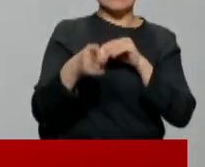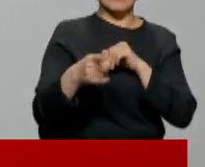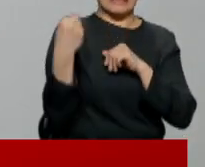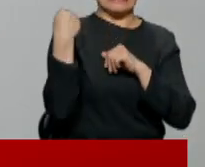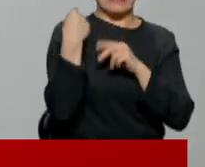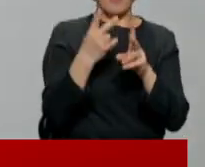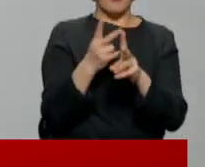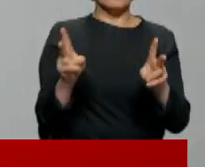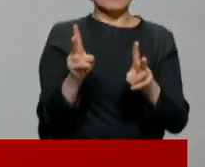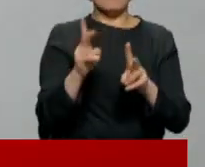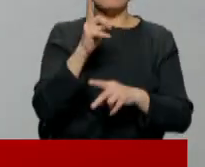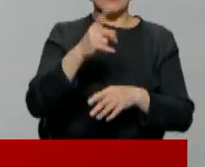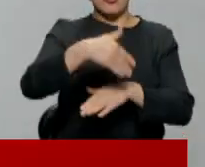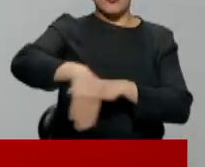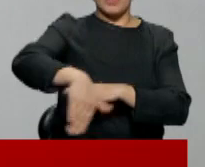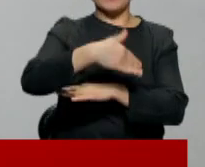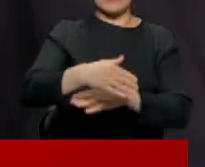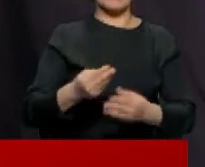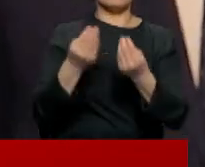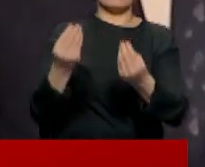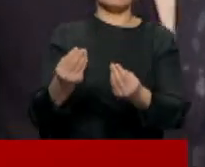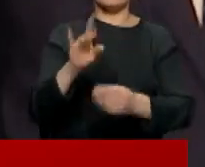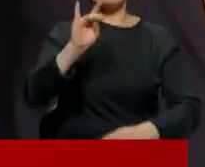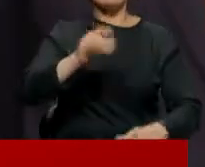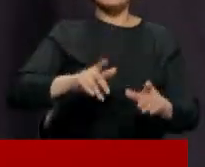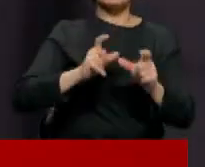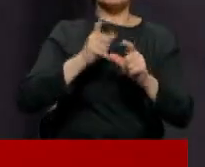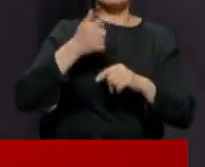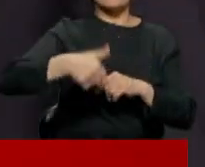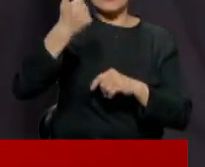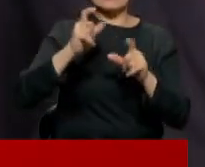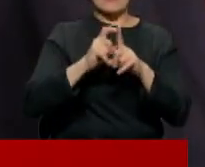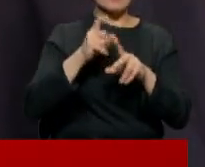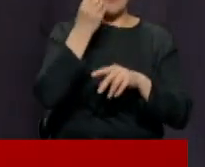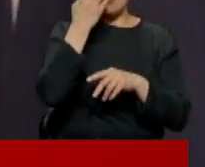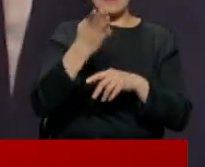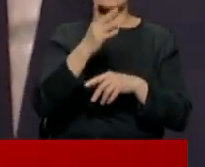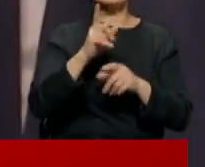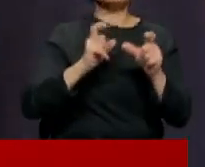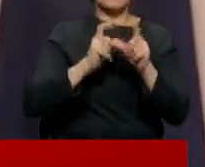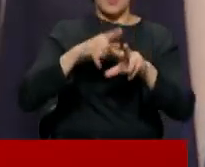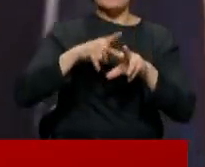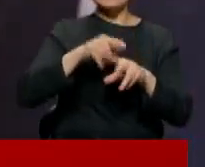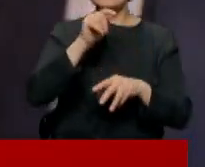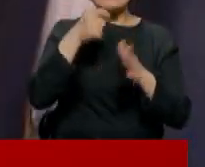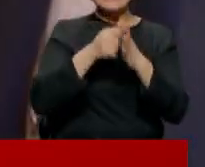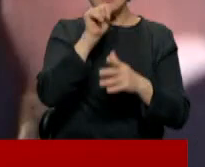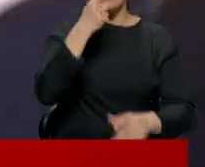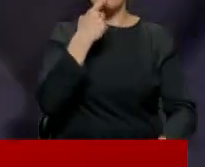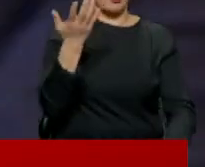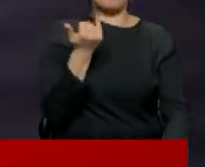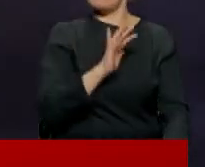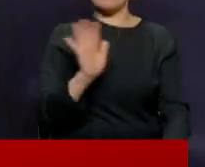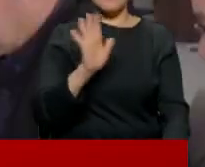yeni açılan bir caddeye verdik. MHP lideri Devlet Bahçeli suikast sonrası Sinan Ateş ismini hiç ağzına almadı.